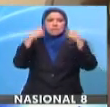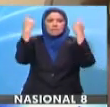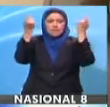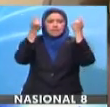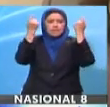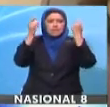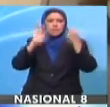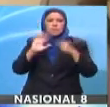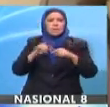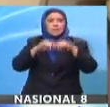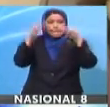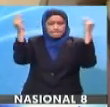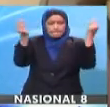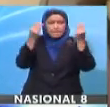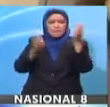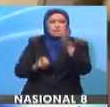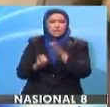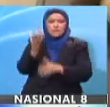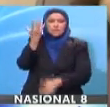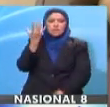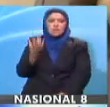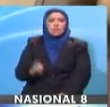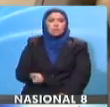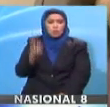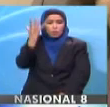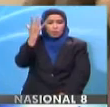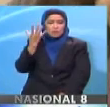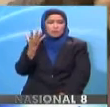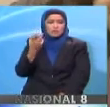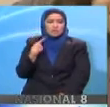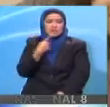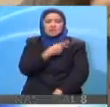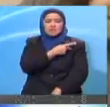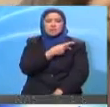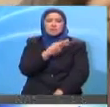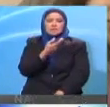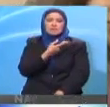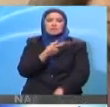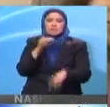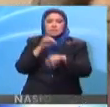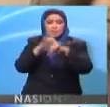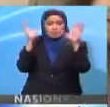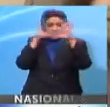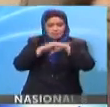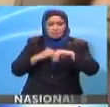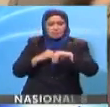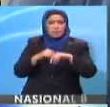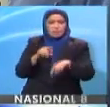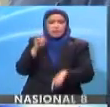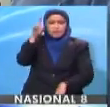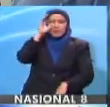bukan sambutan Majlis berbuka puasa kami Kementerian di Sarawak dan di sana kita